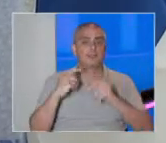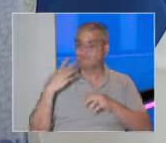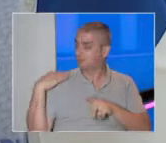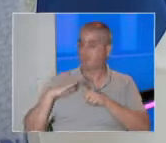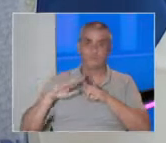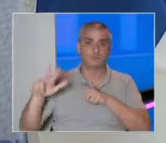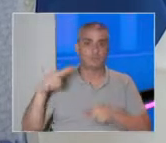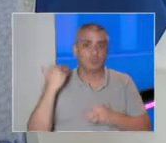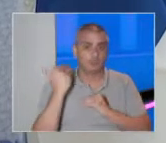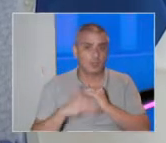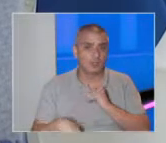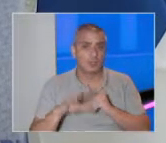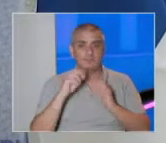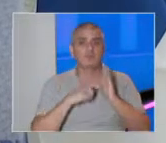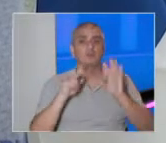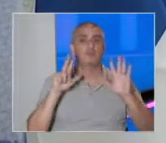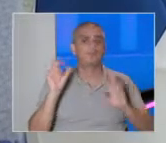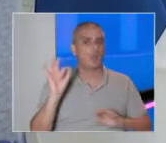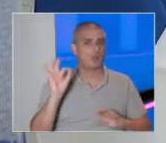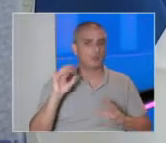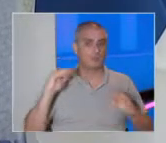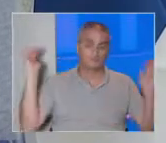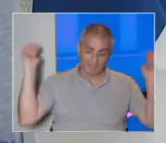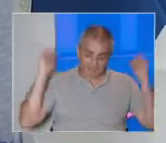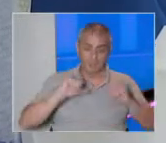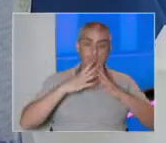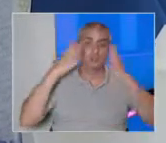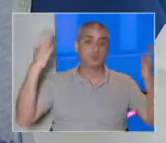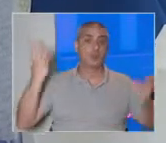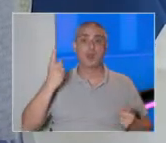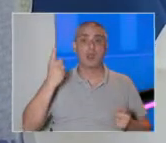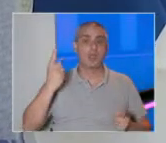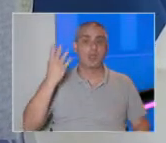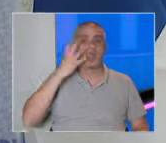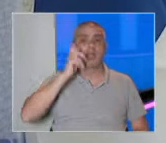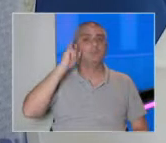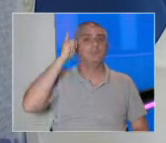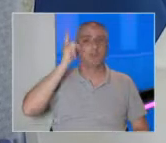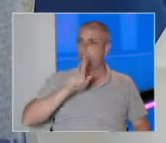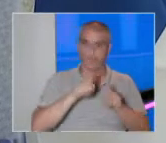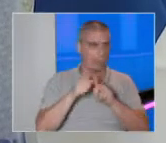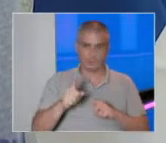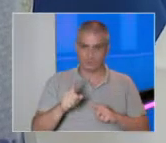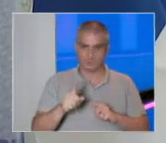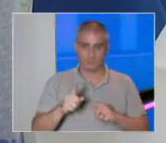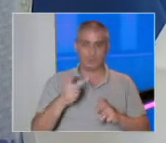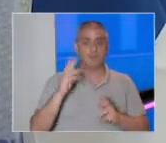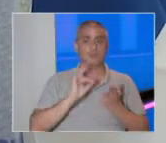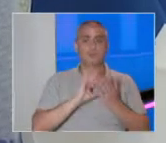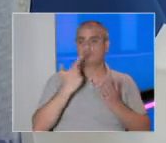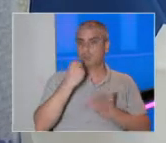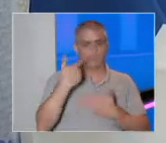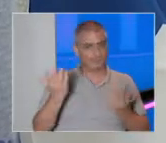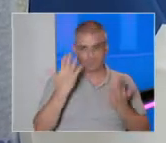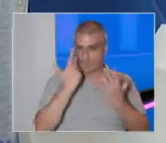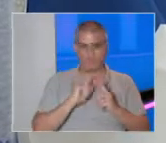האחרון ב-28.7%, ההתרסקות הכי גדולה מזה 40 שנה. ונתון שלישי, אין תקציב ולא